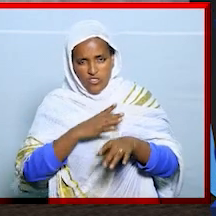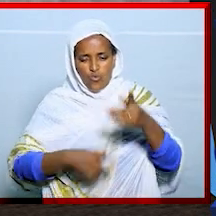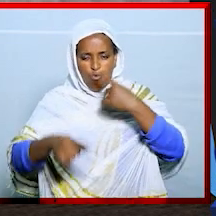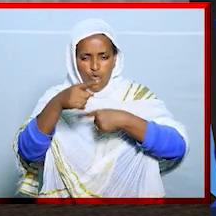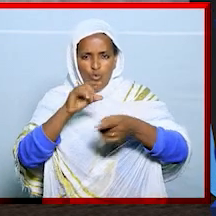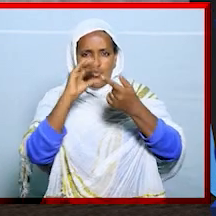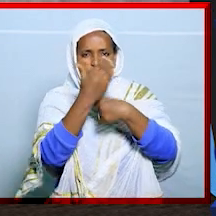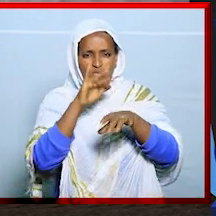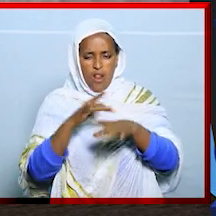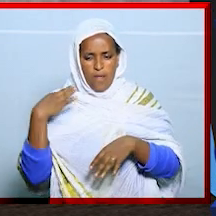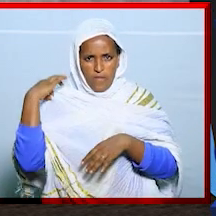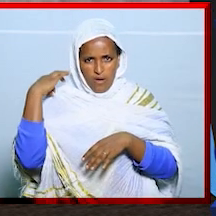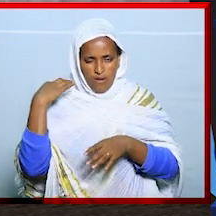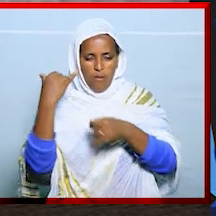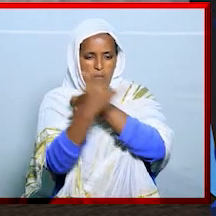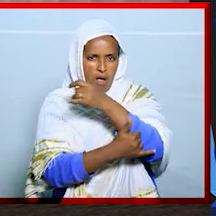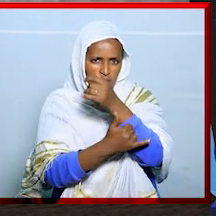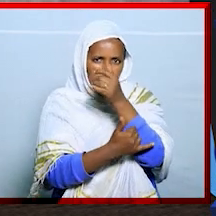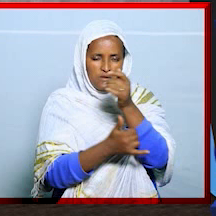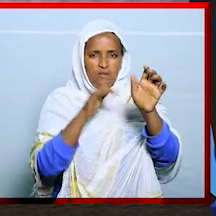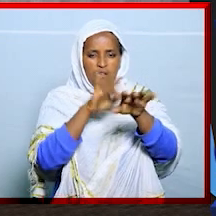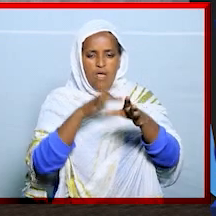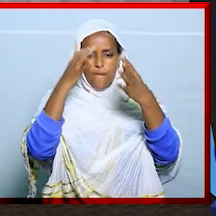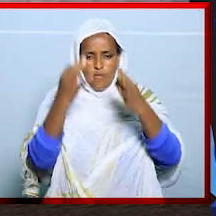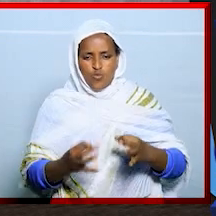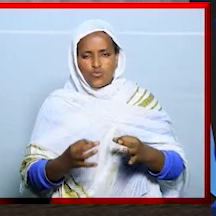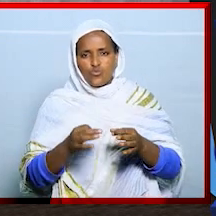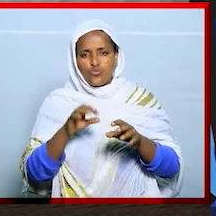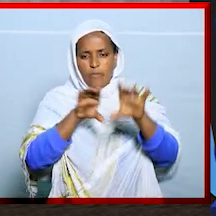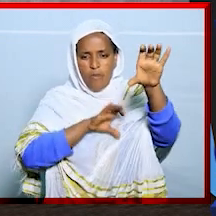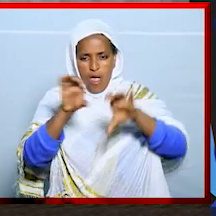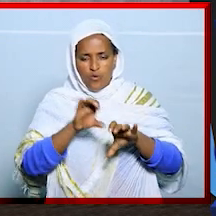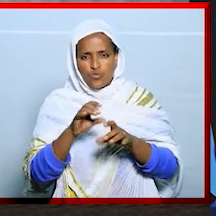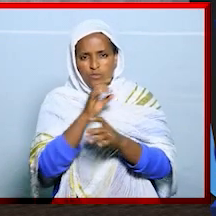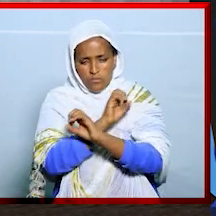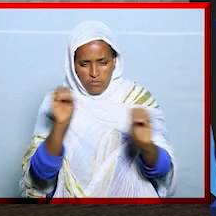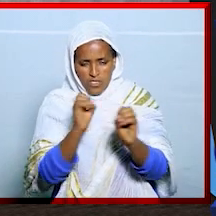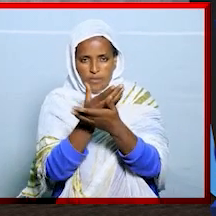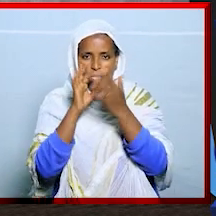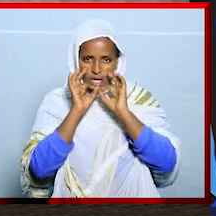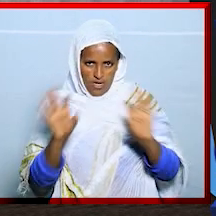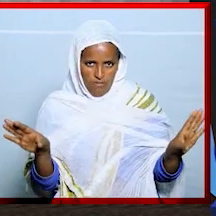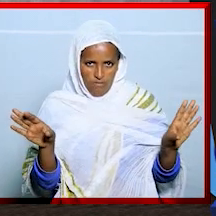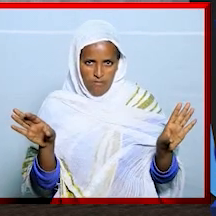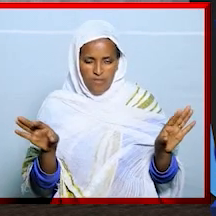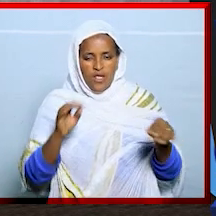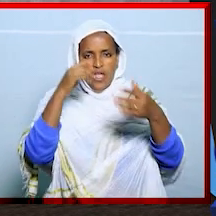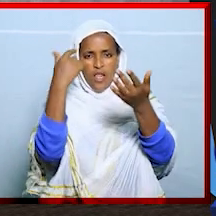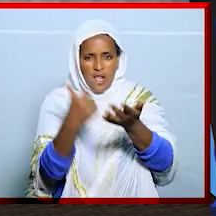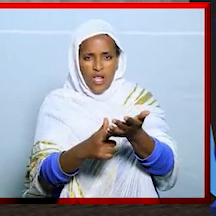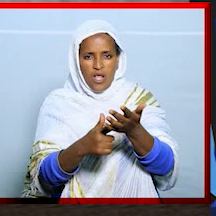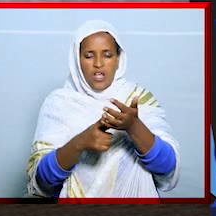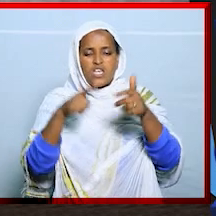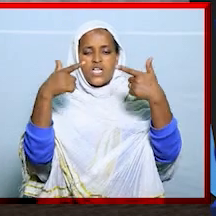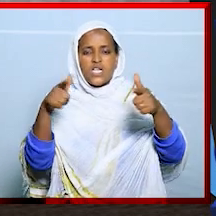በሰው መጻኢ ሁኔታ ላይ በግለሰብም ሆነ በሀገር የሚወስኑትም ሆነ የሚያደርጉት አንዳችም ነገር የላቸውም።